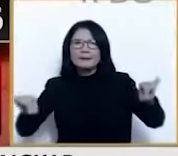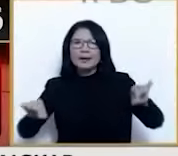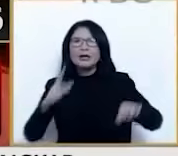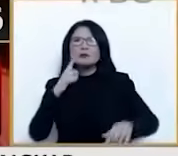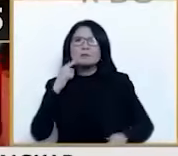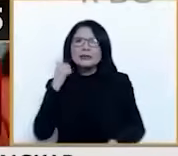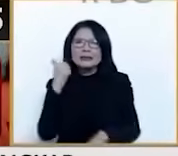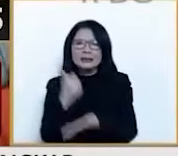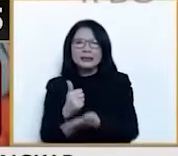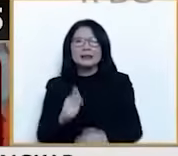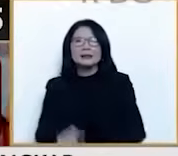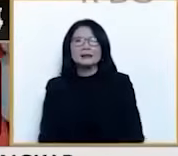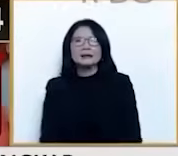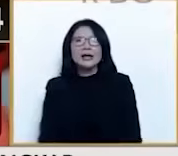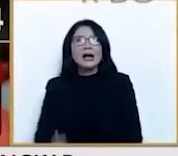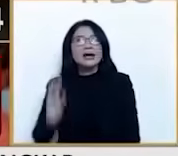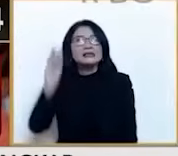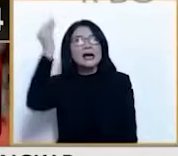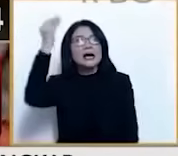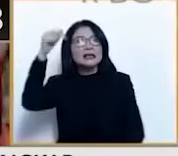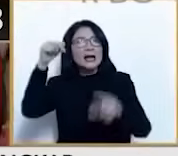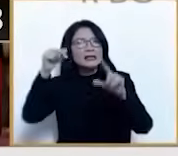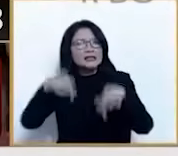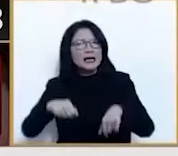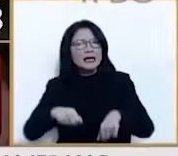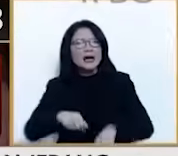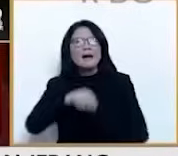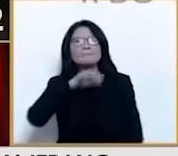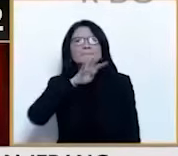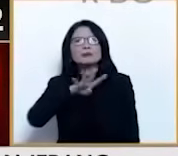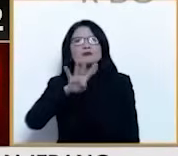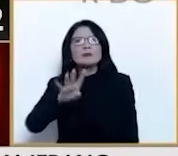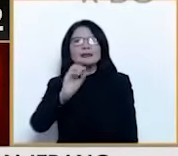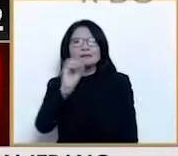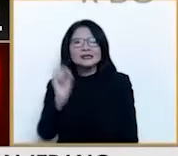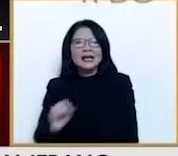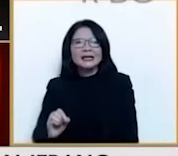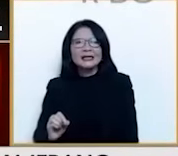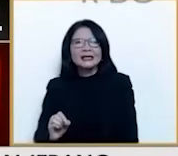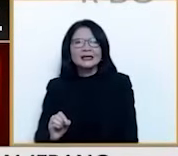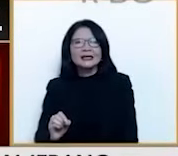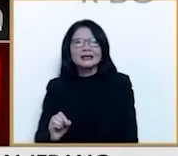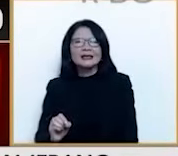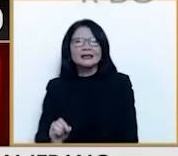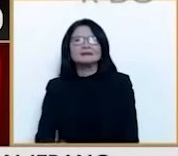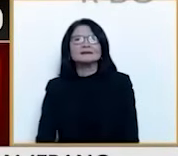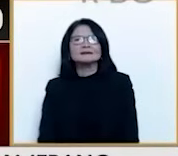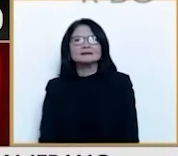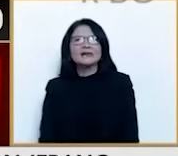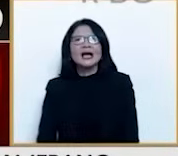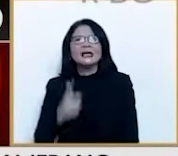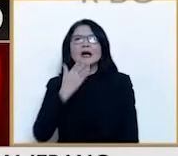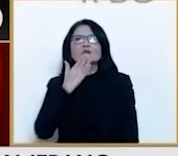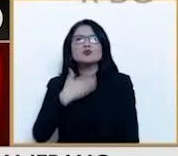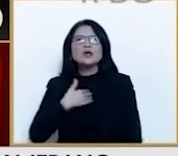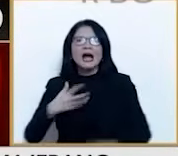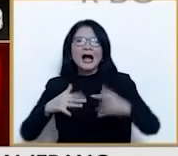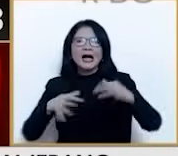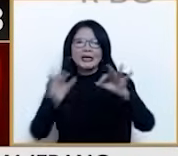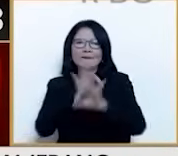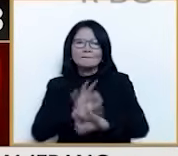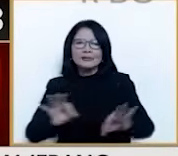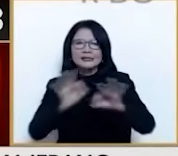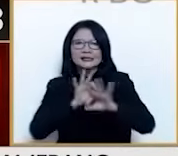sangat penting sekali. Jakarta saat ini hanya 44% yang tercover air bersih